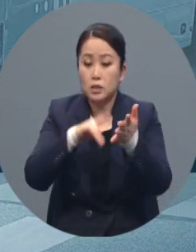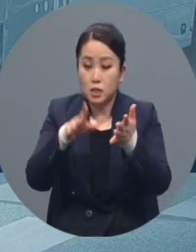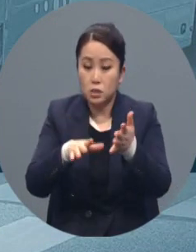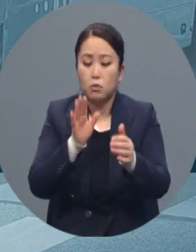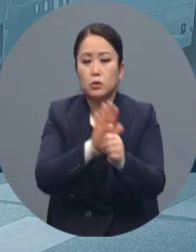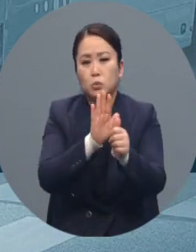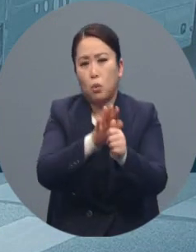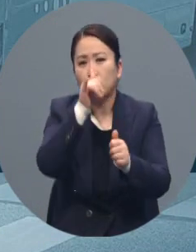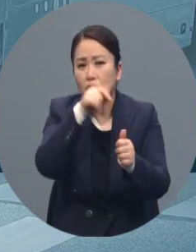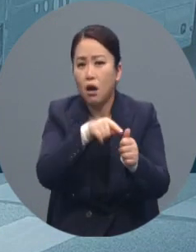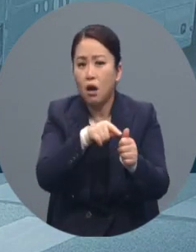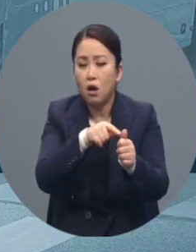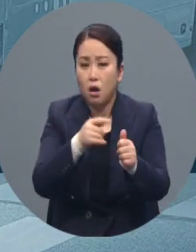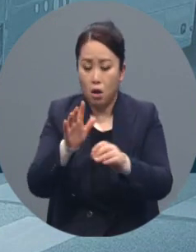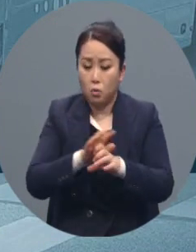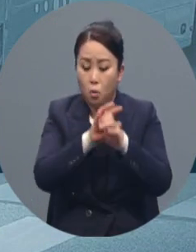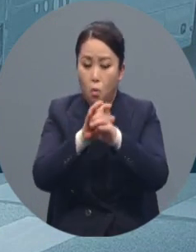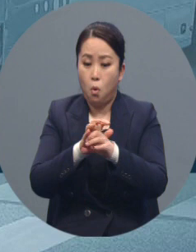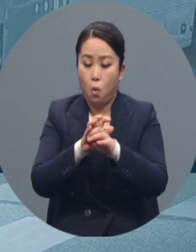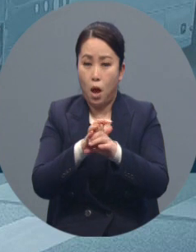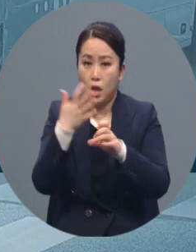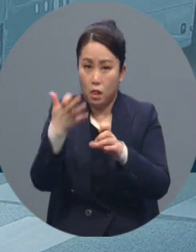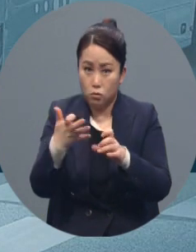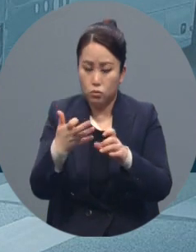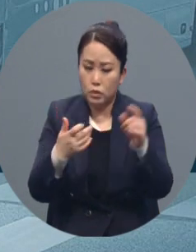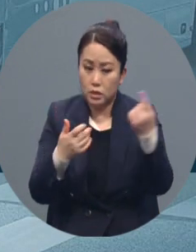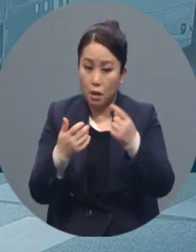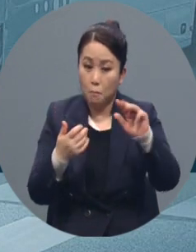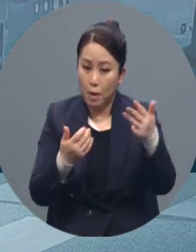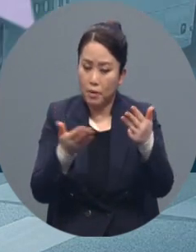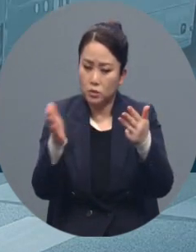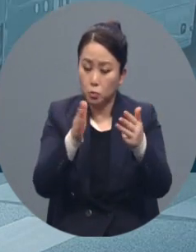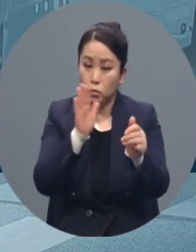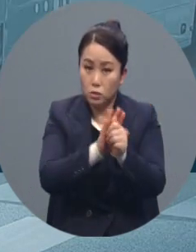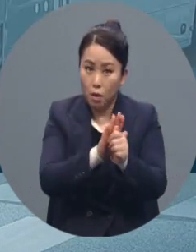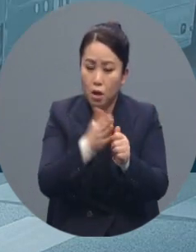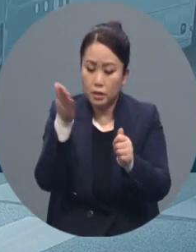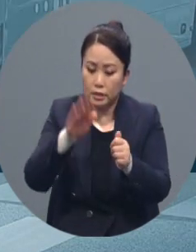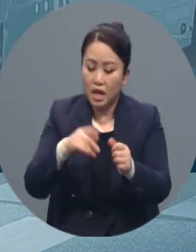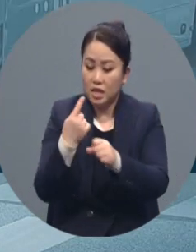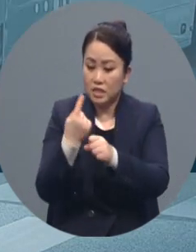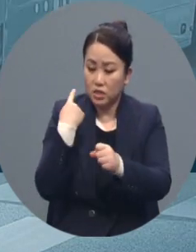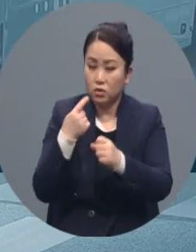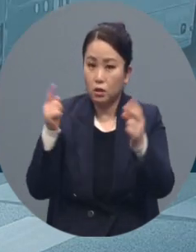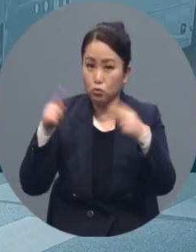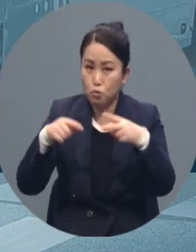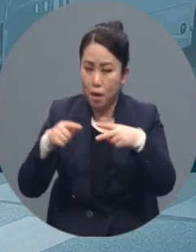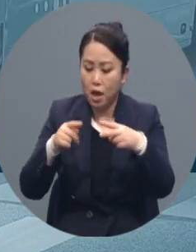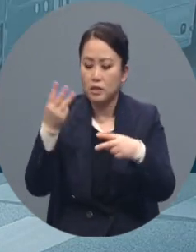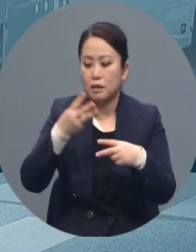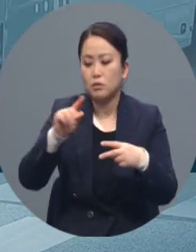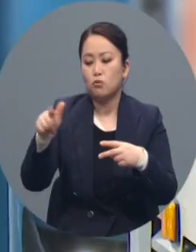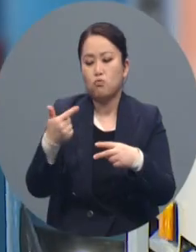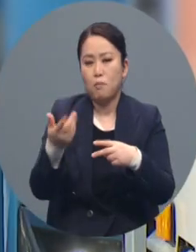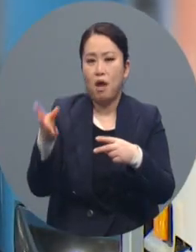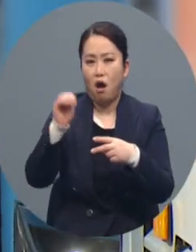코로나19 이후 1,800억 원대까지 늘었다가 지난해에는 그 두 배 수준 3,600억까지